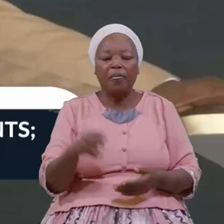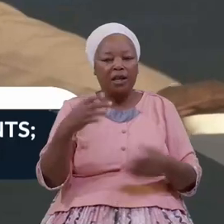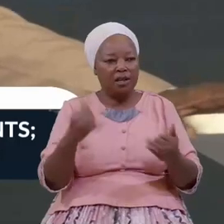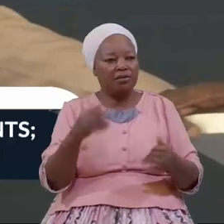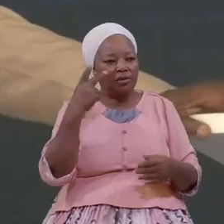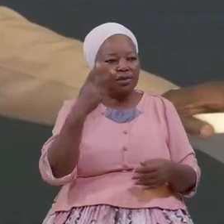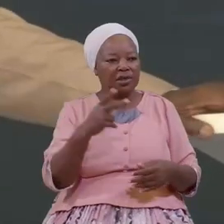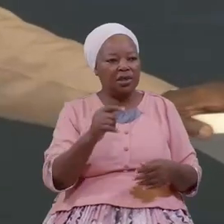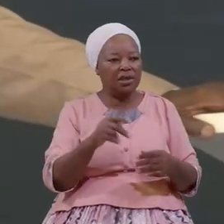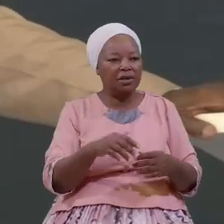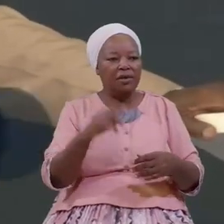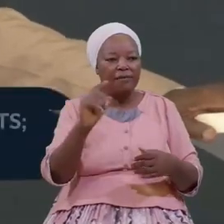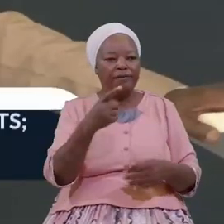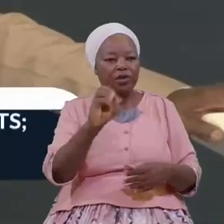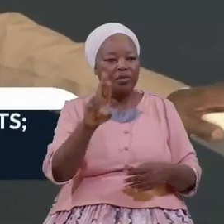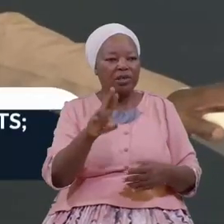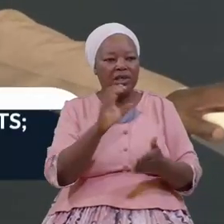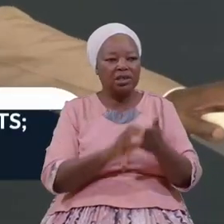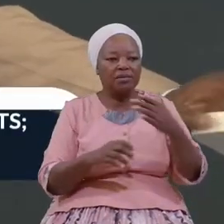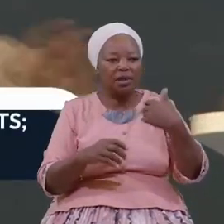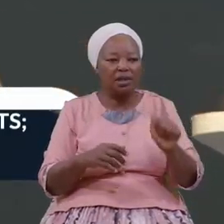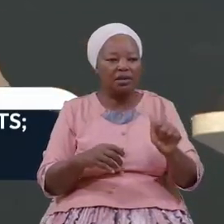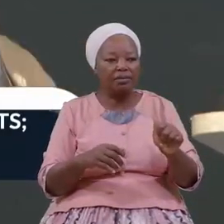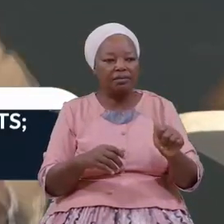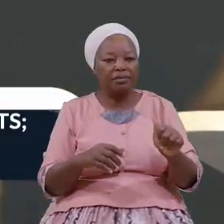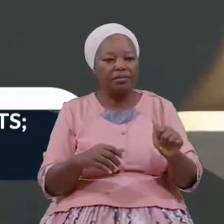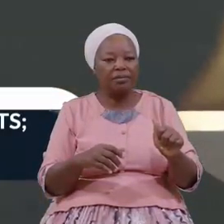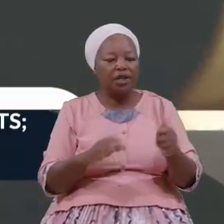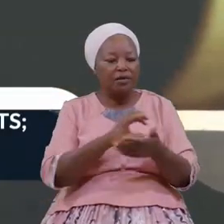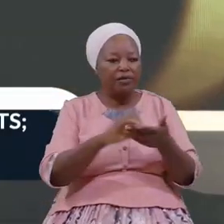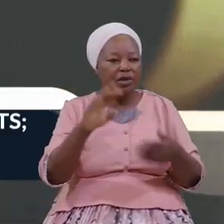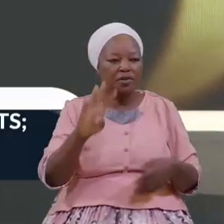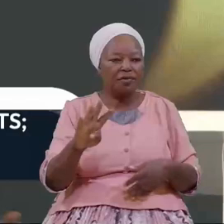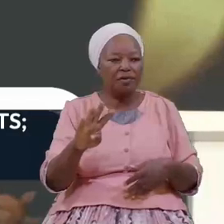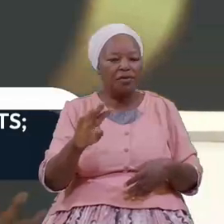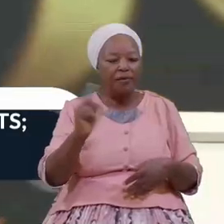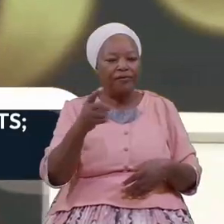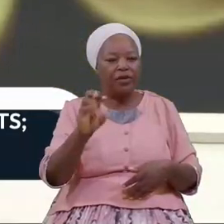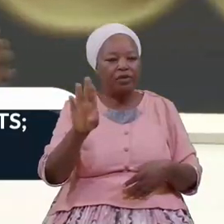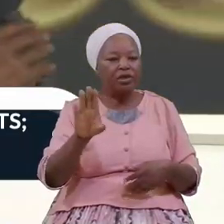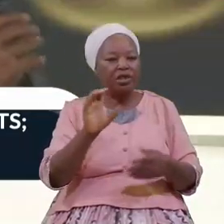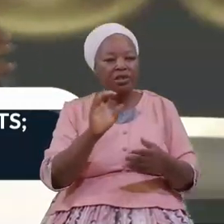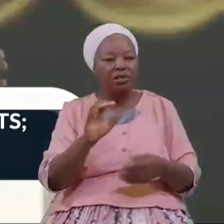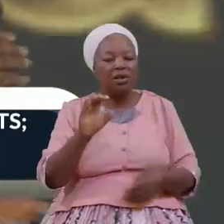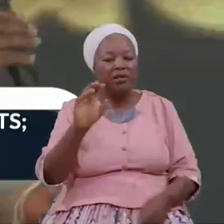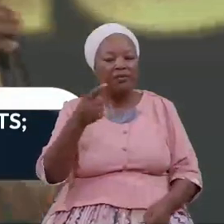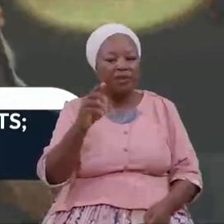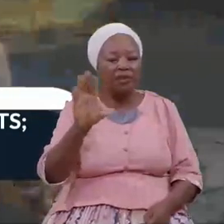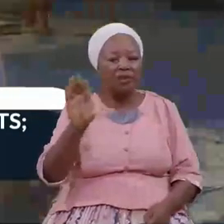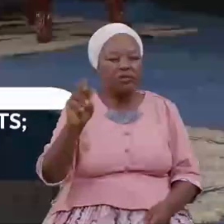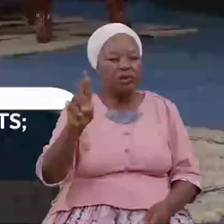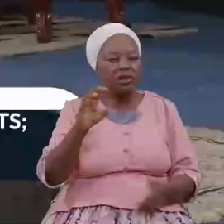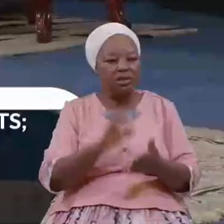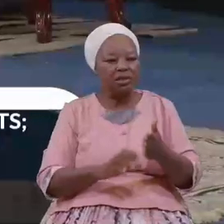Nous allons voir 1 Corinthiens 10. 1 Corinthiens 10, verset